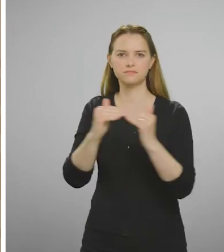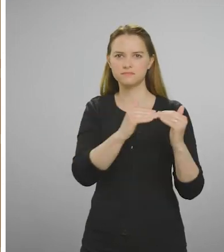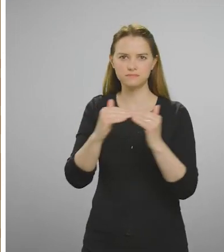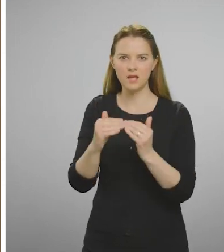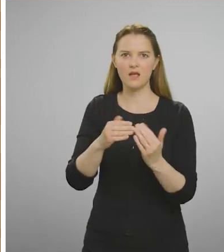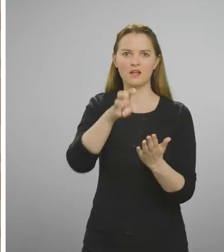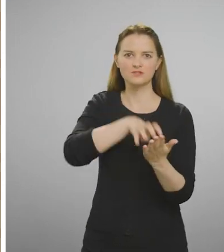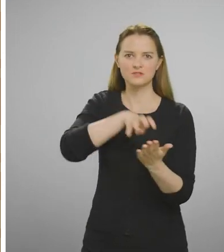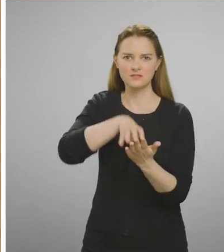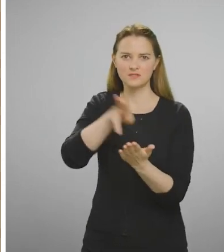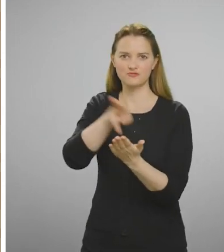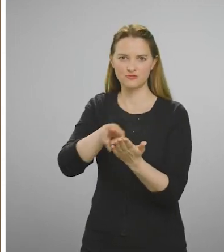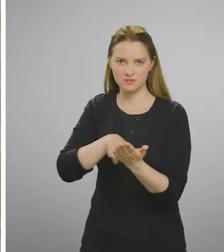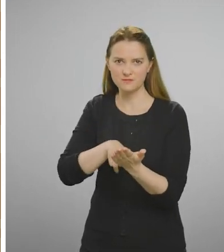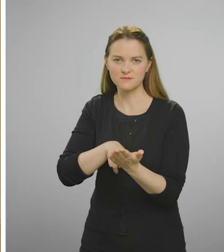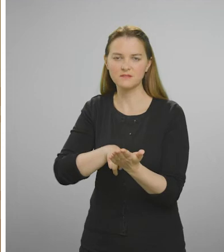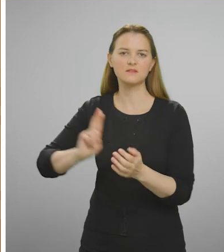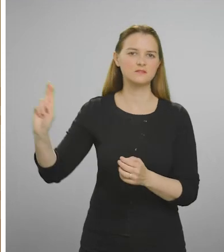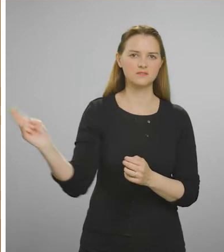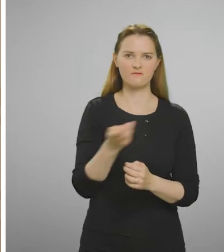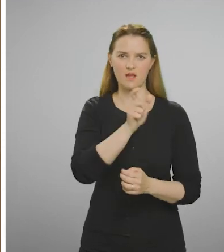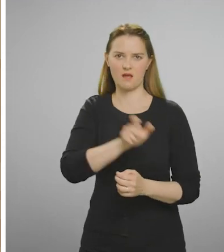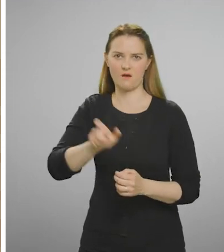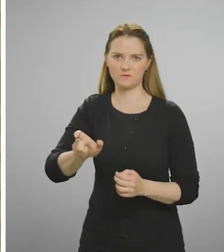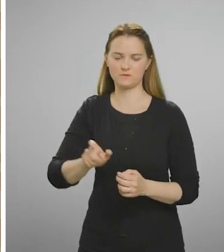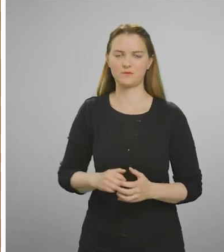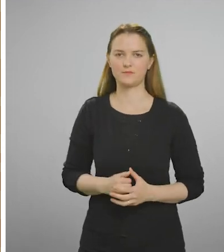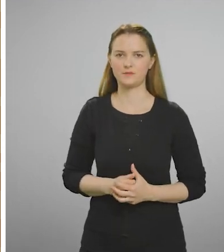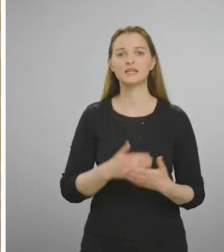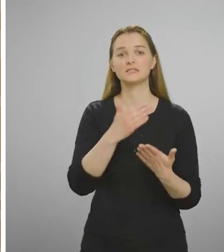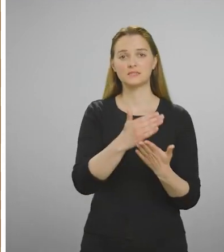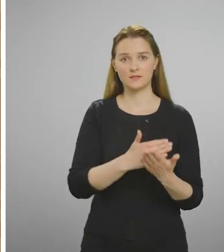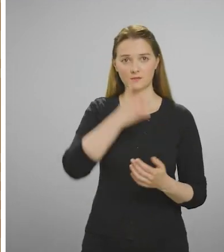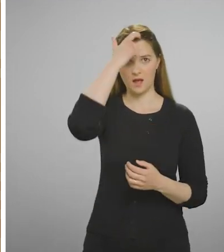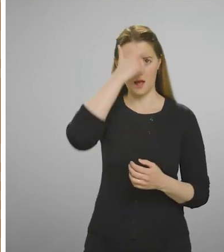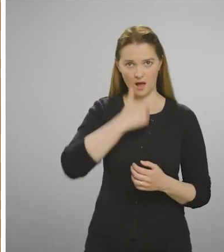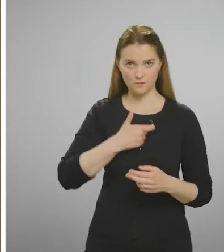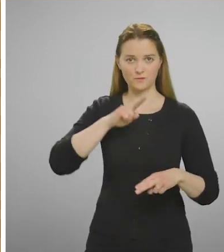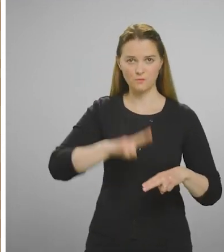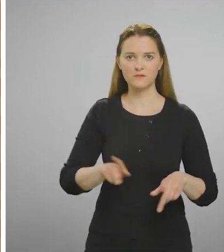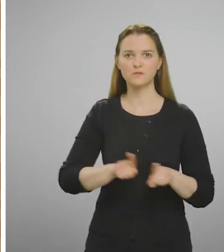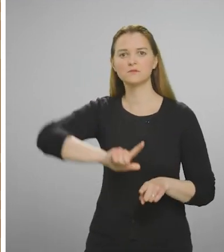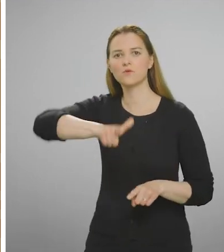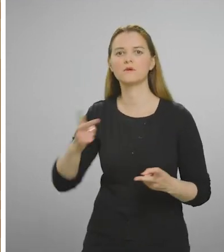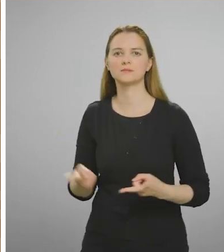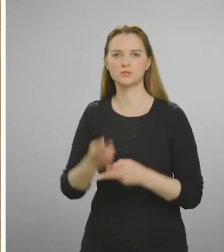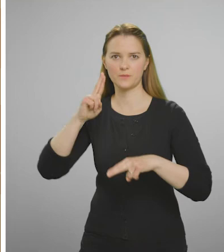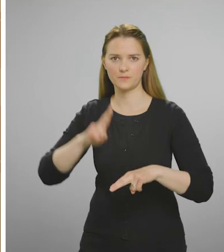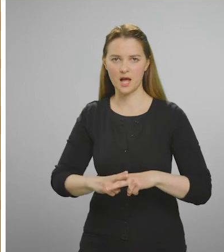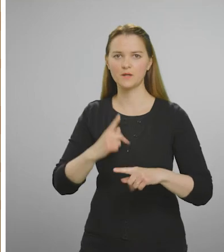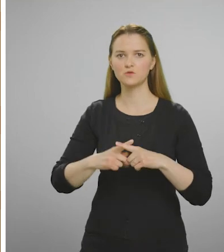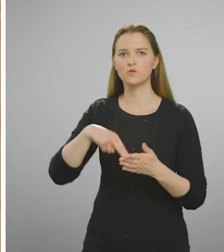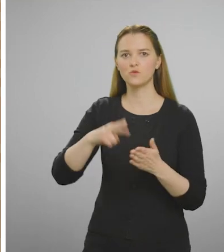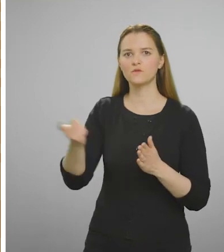na izjednačavanju pristupa pisanoj riječi, znanju i informacijama. Prema Zakonu o autorskom i srodnim